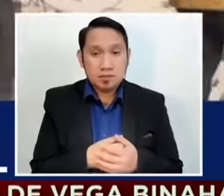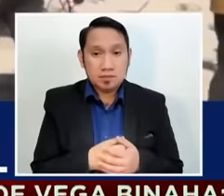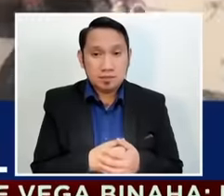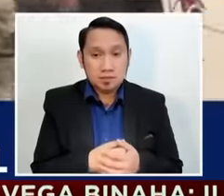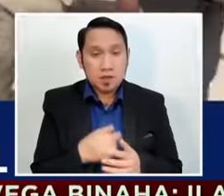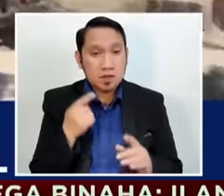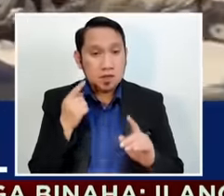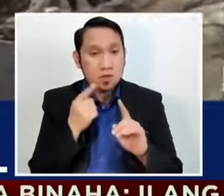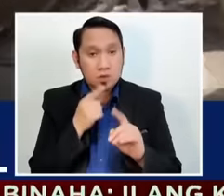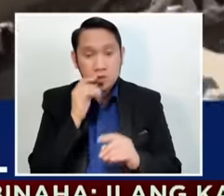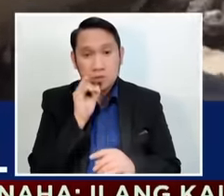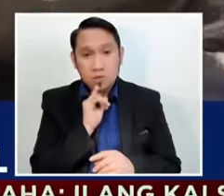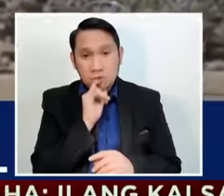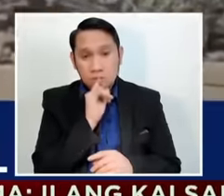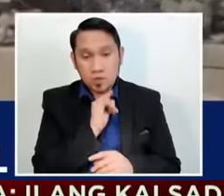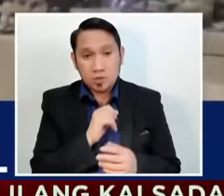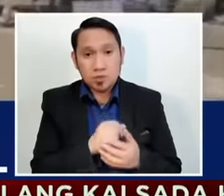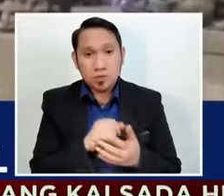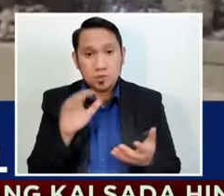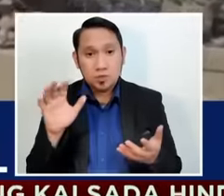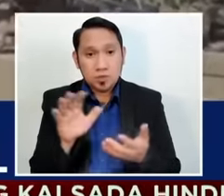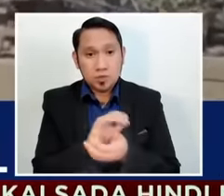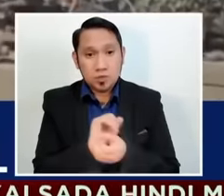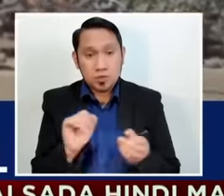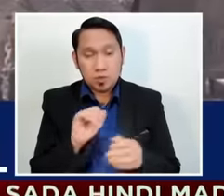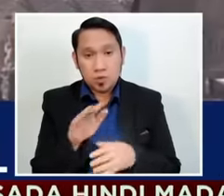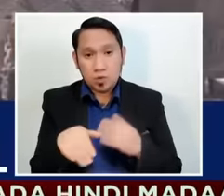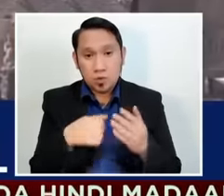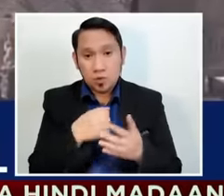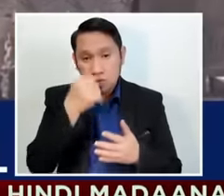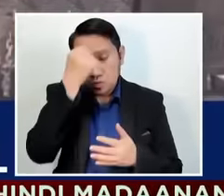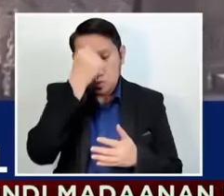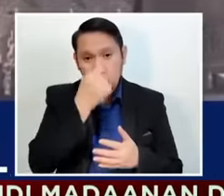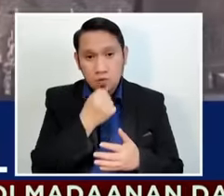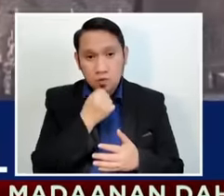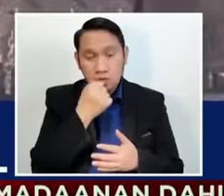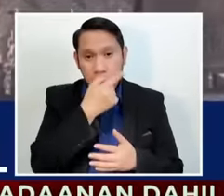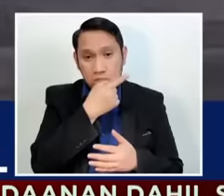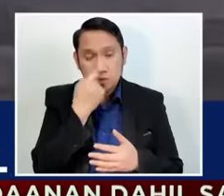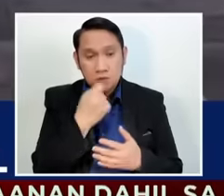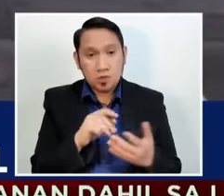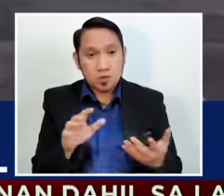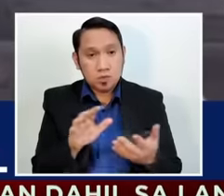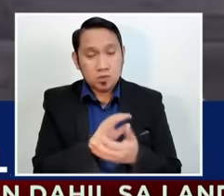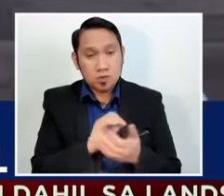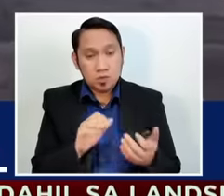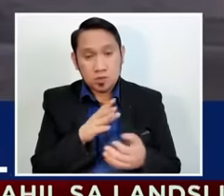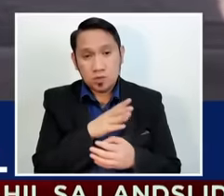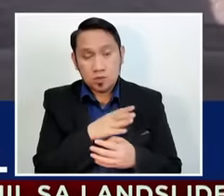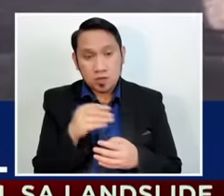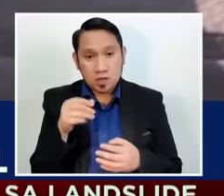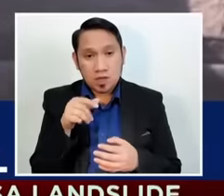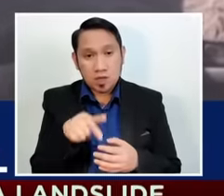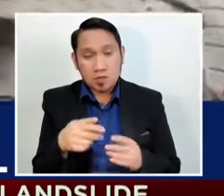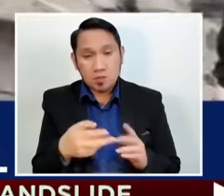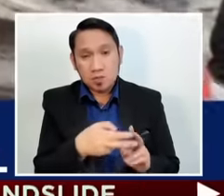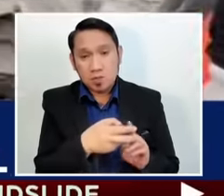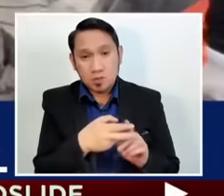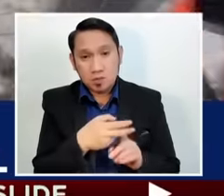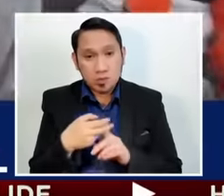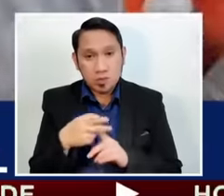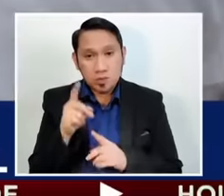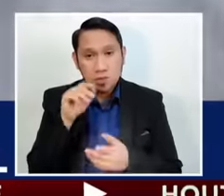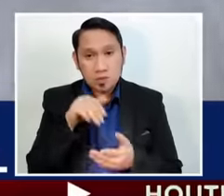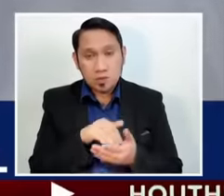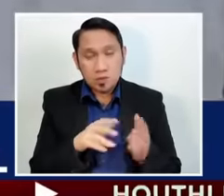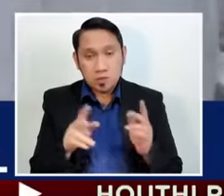ng Israel, pulbusin ang Hamas dahil sa sinasabing pagmasaker at pagdukot ng mahigit 1,000 individual.